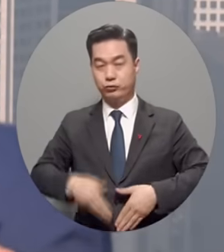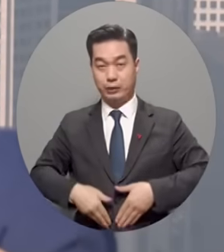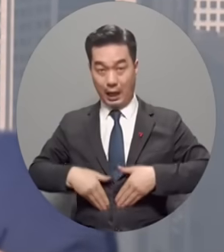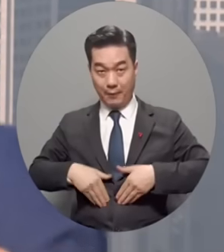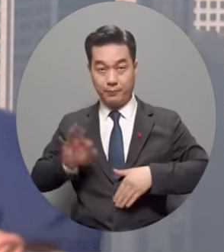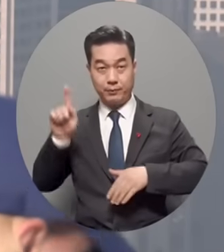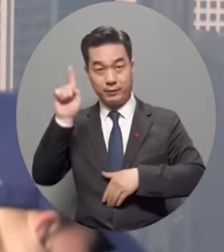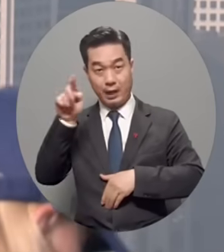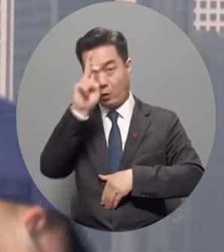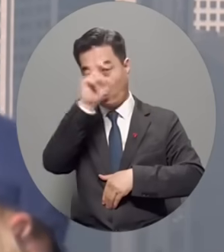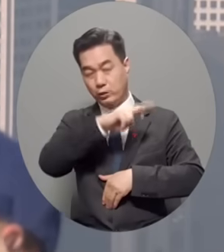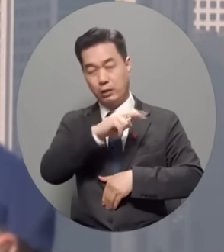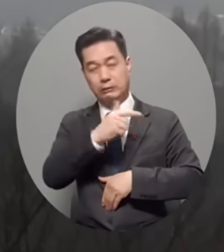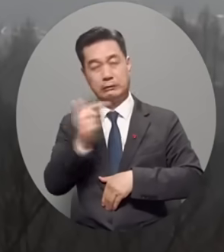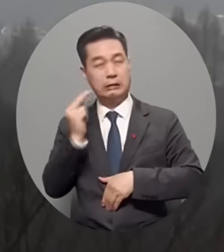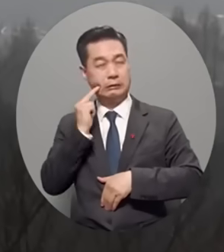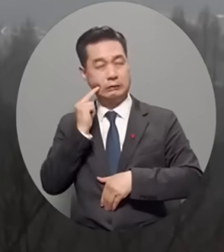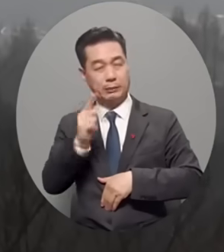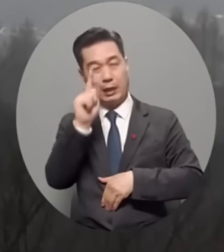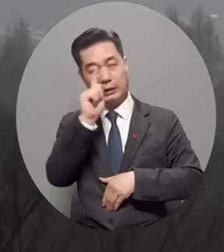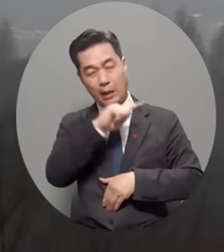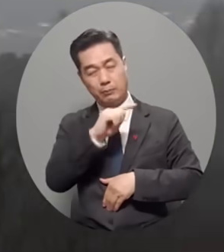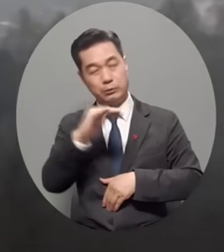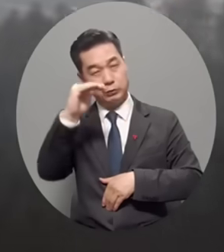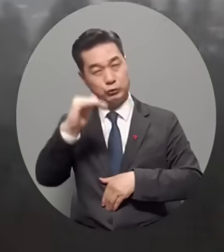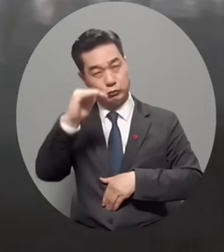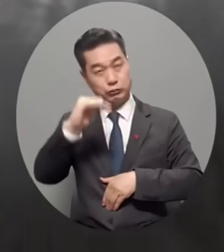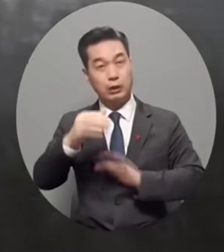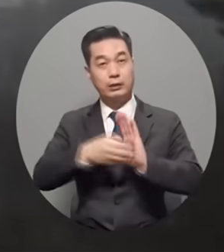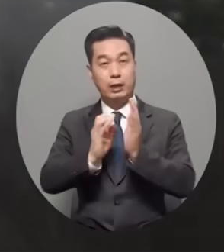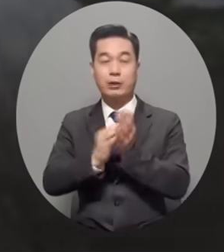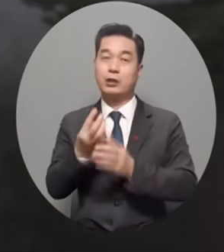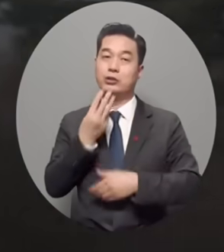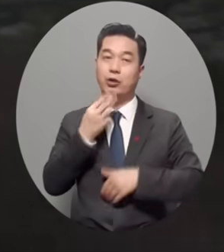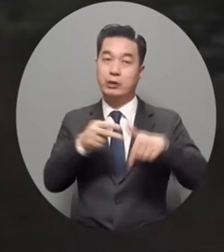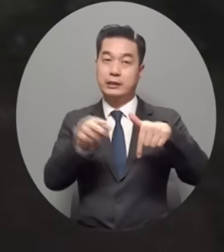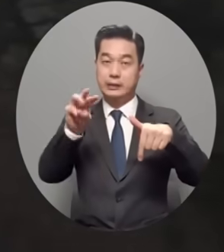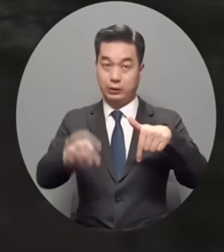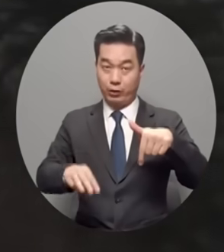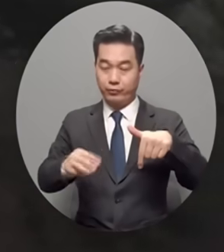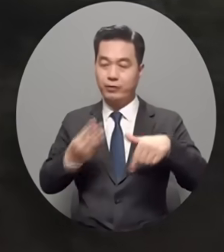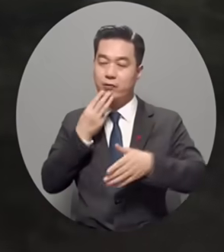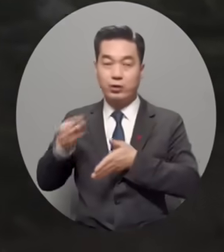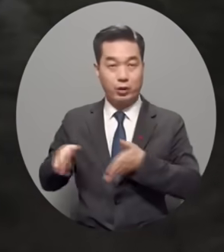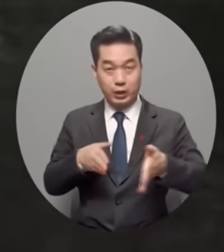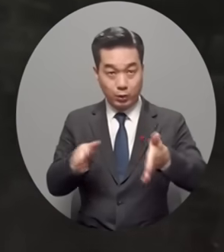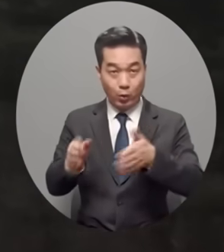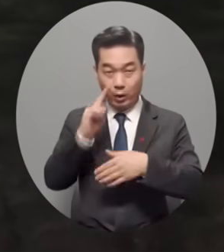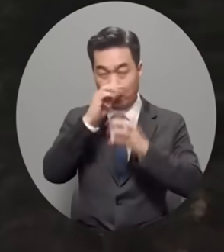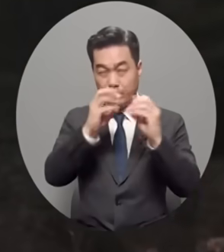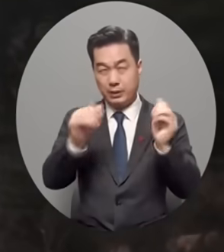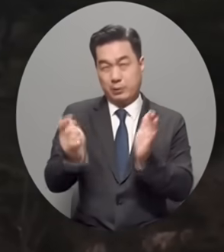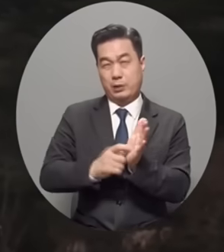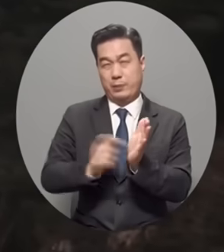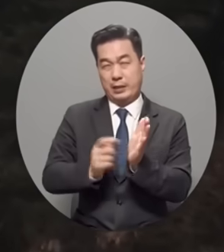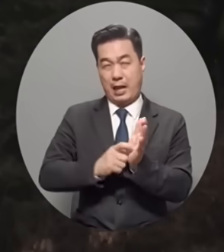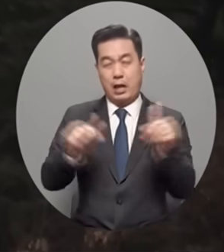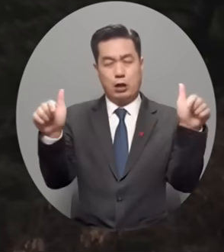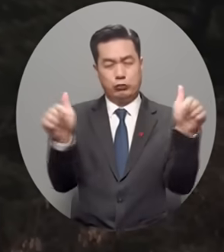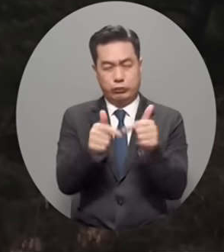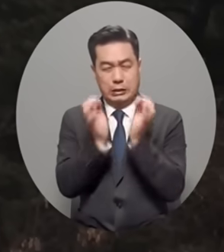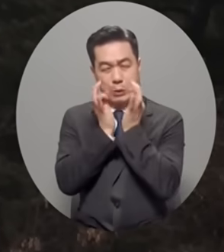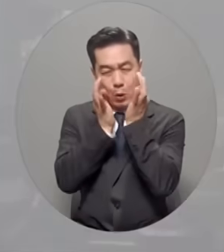나쁨도 예상되는 가운데 환경부는 내일 서울과 인천, 경기 지역에 미세먼지 비상저감 조치를 시행한다고